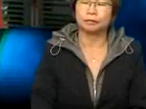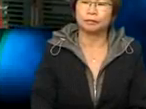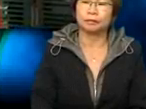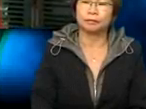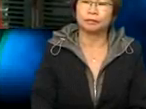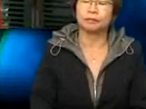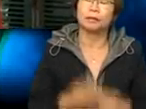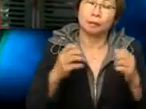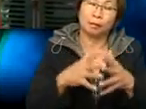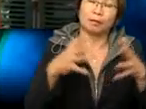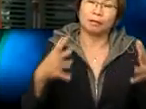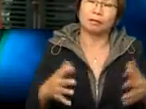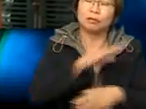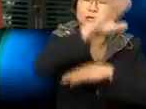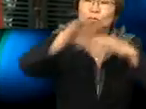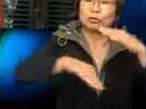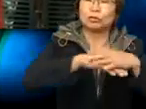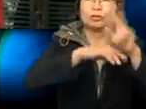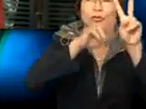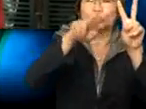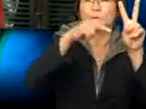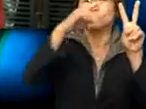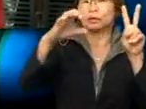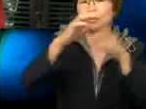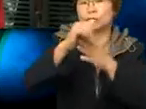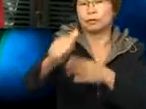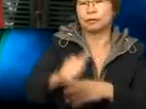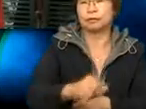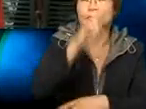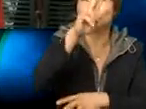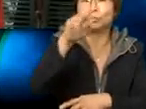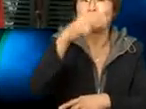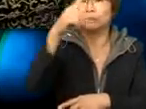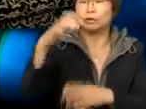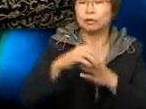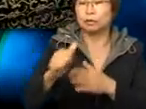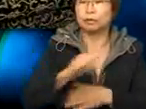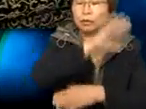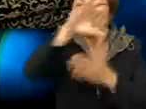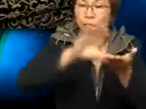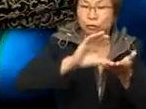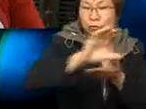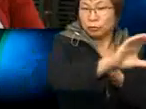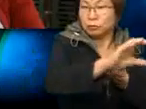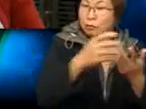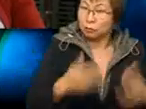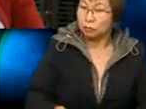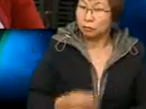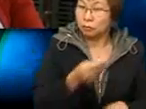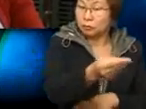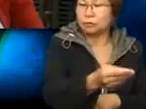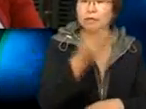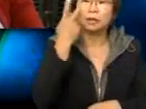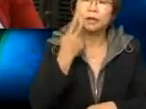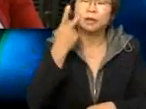Wah, banyak juga. Semuanya RM2,100. Nak bagi semuanya ke Kak Ati? Kak